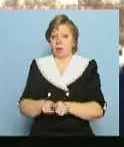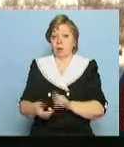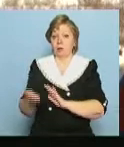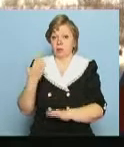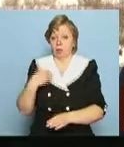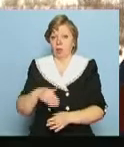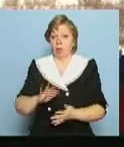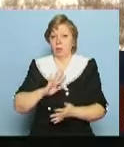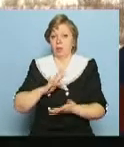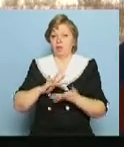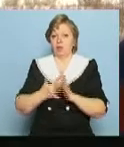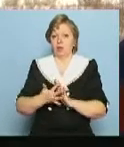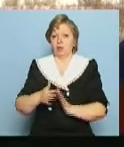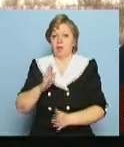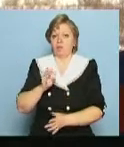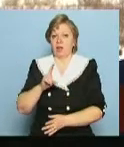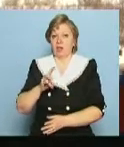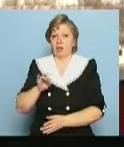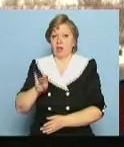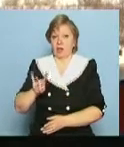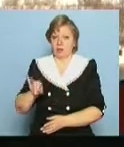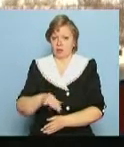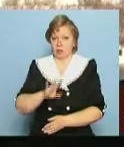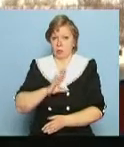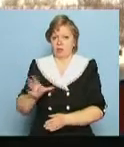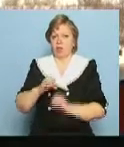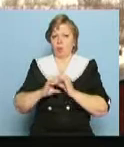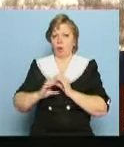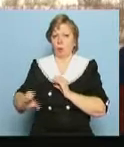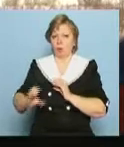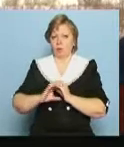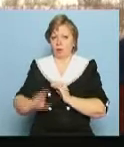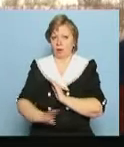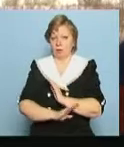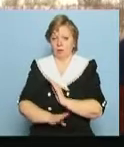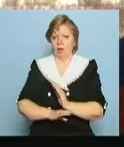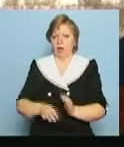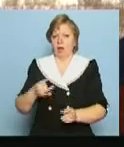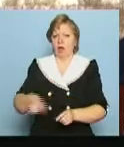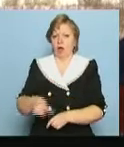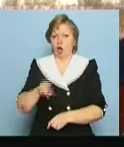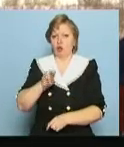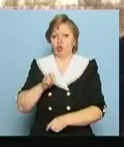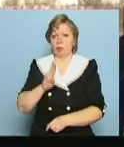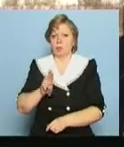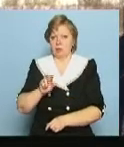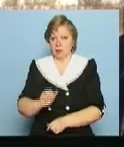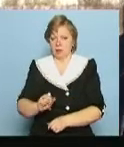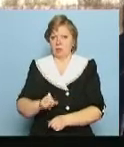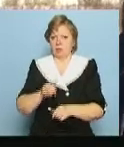Верхневятский затапливало. Все бревна уплыли в Чепцу. Ну, было, но это было давно, я еще здесь не